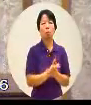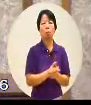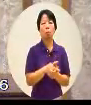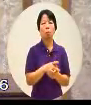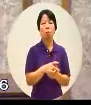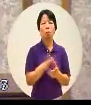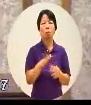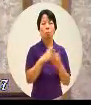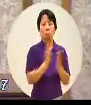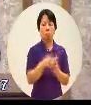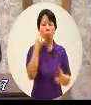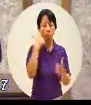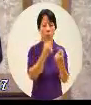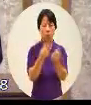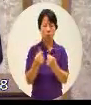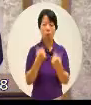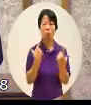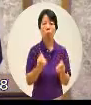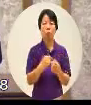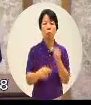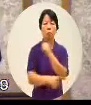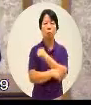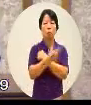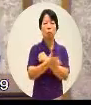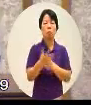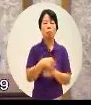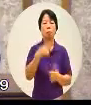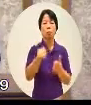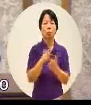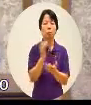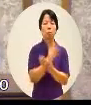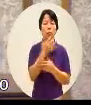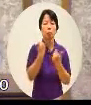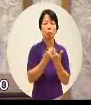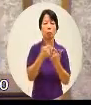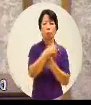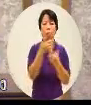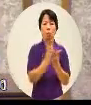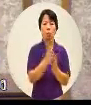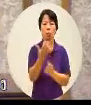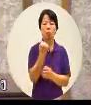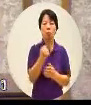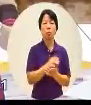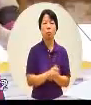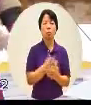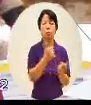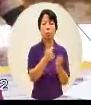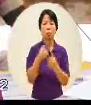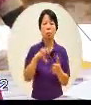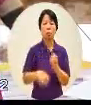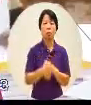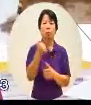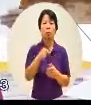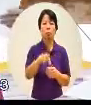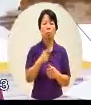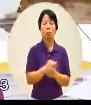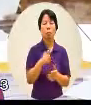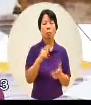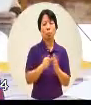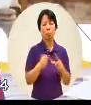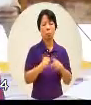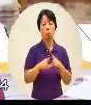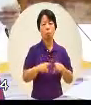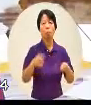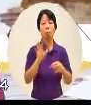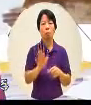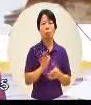的一个共识是这个样子，当然最后还是要让校审会去通过之后，就可以报补到最后。 好，谢谢局长哦，局长，我觉得这样才合理哈、哦。再来，我们